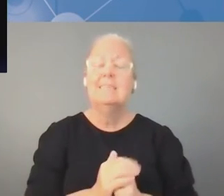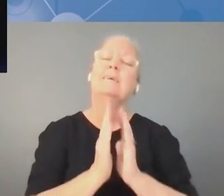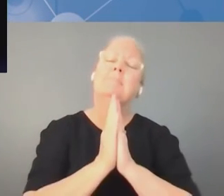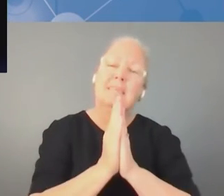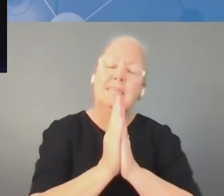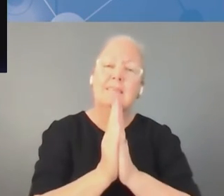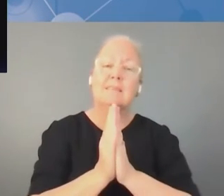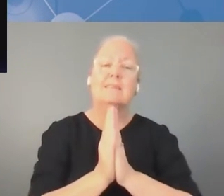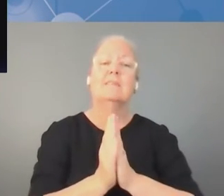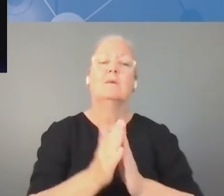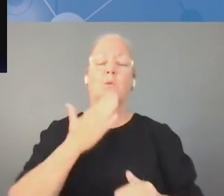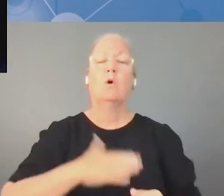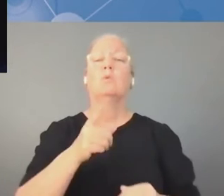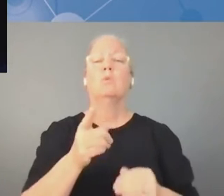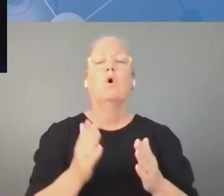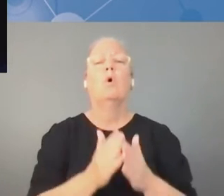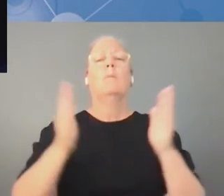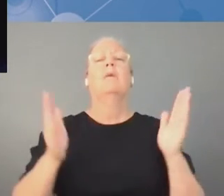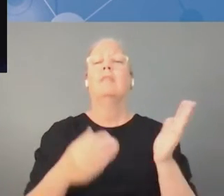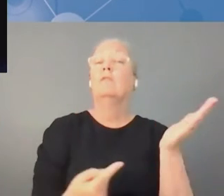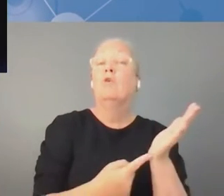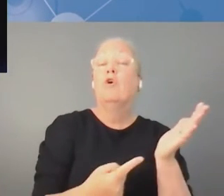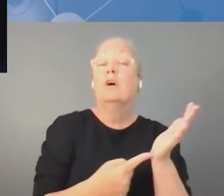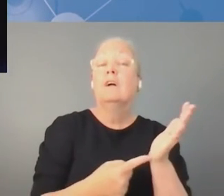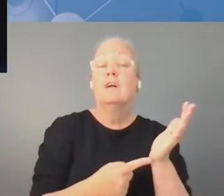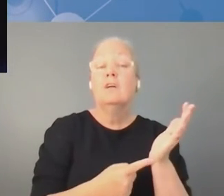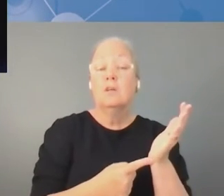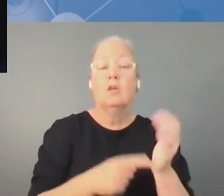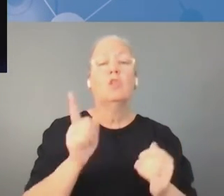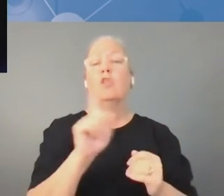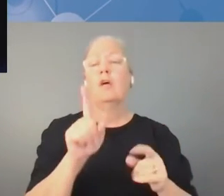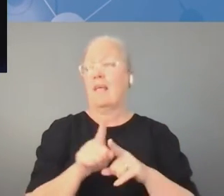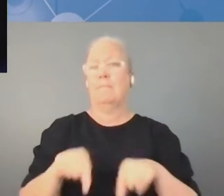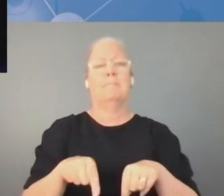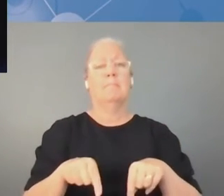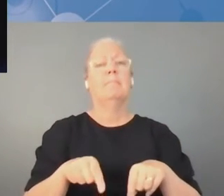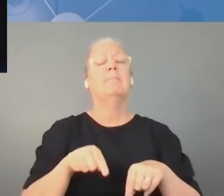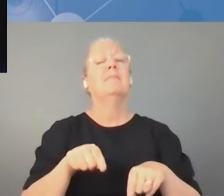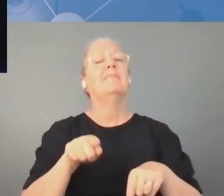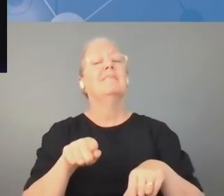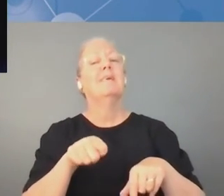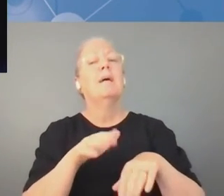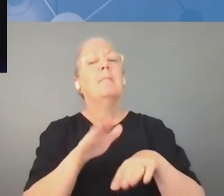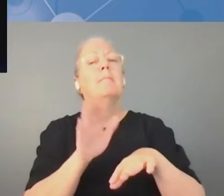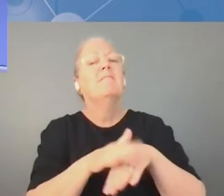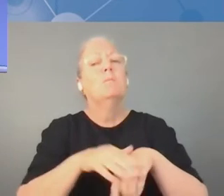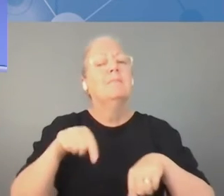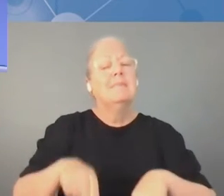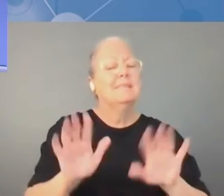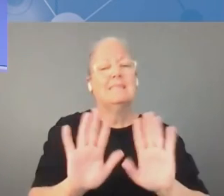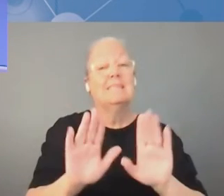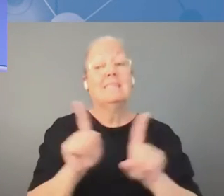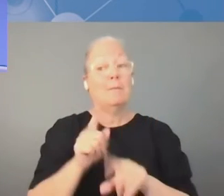нами соединялся, подключался в как бы гибридном формате в Zoom. Так